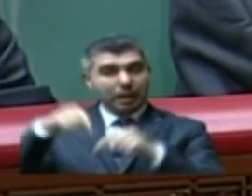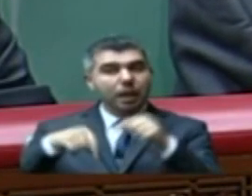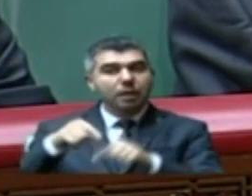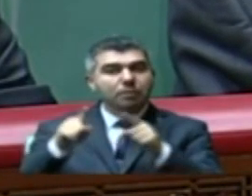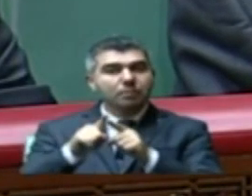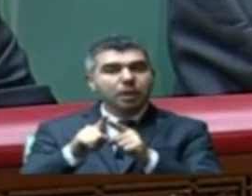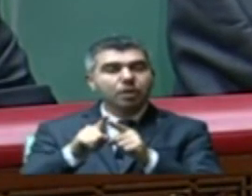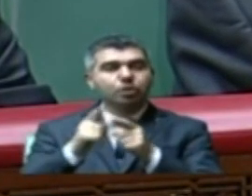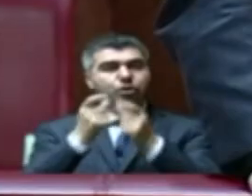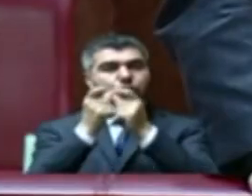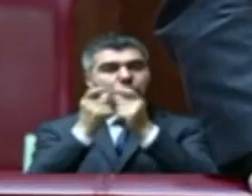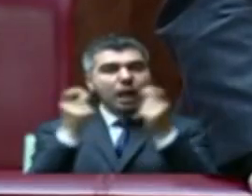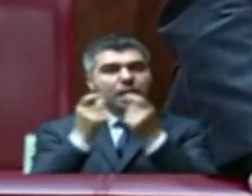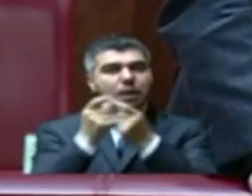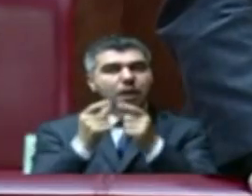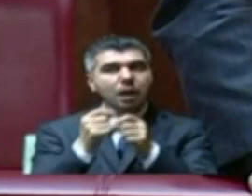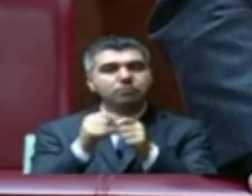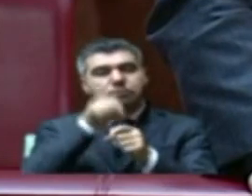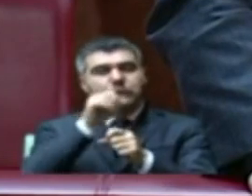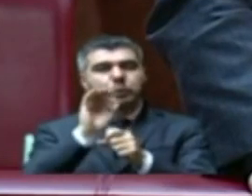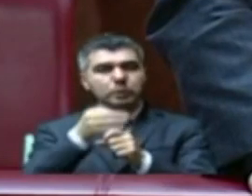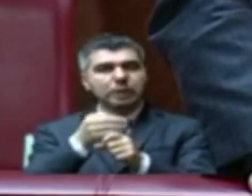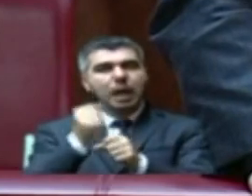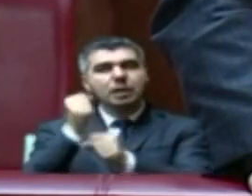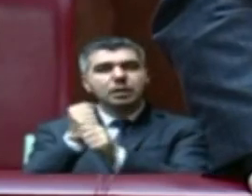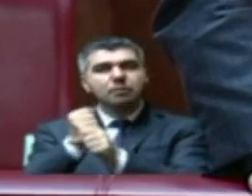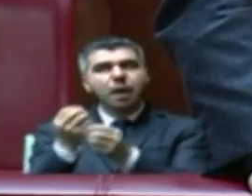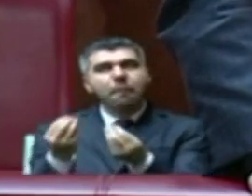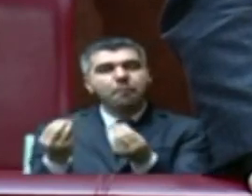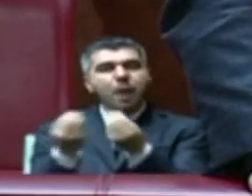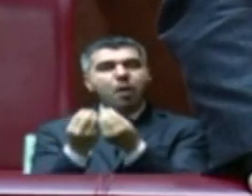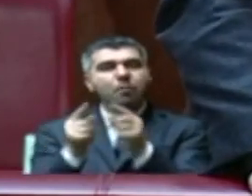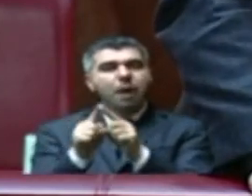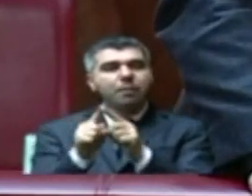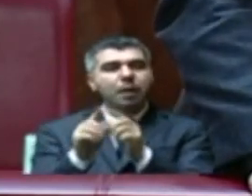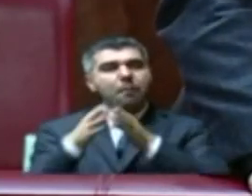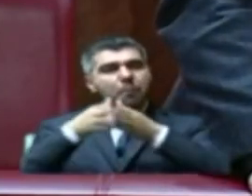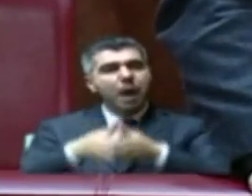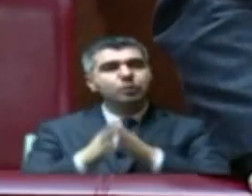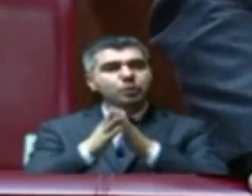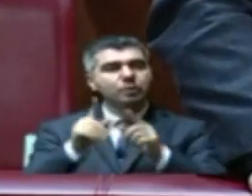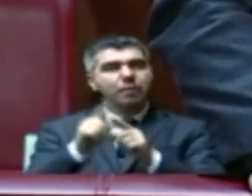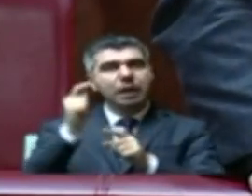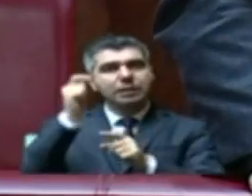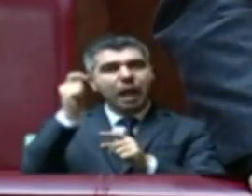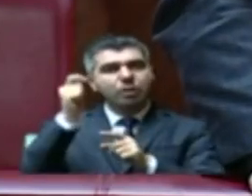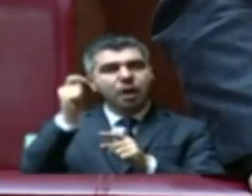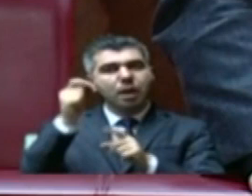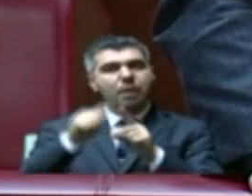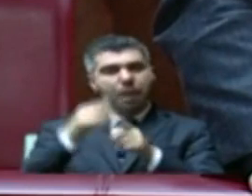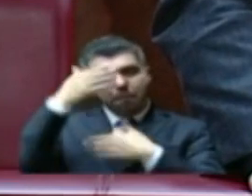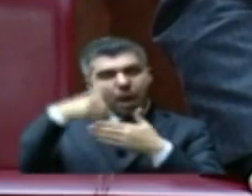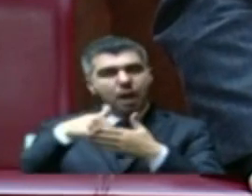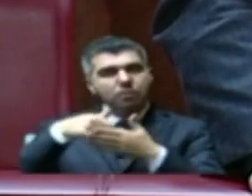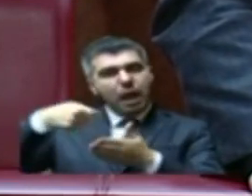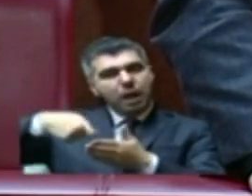أن تشتغل مع الشركات الأجنبية، تجيب للرومورك توصلوا بالباخرة لطنجة المتوسط وتهزوه المغاربة ديالنا. وهذو